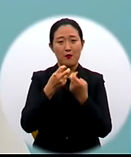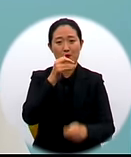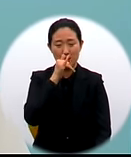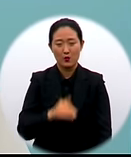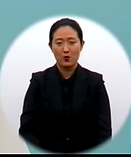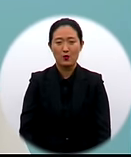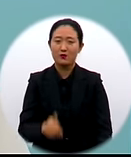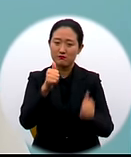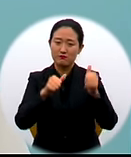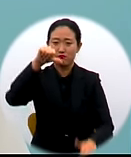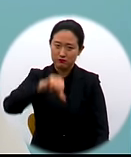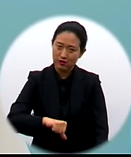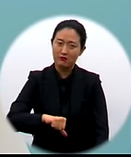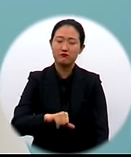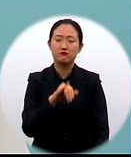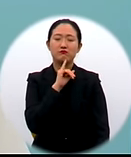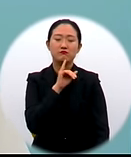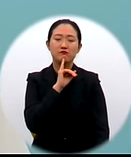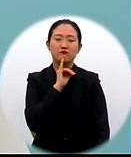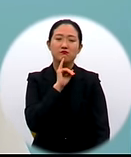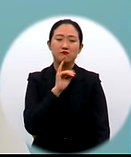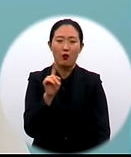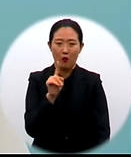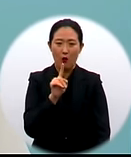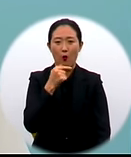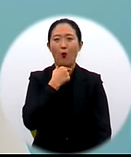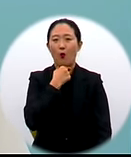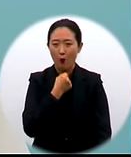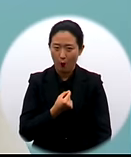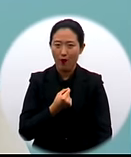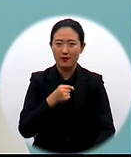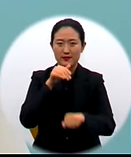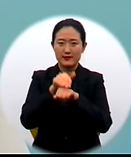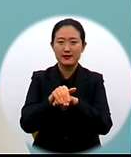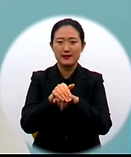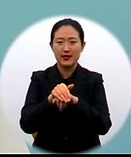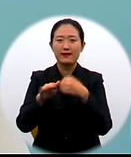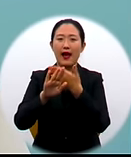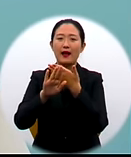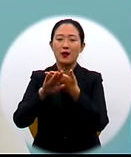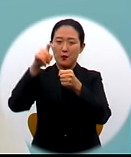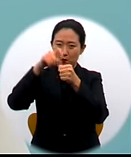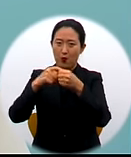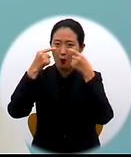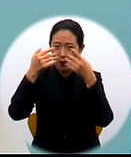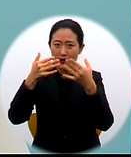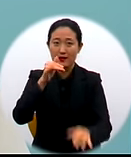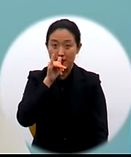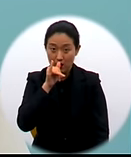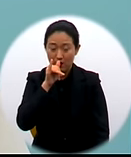어떻게든 내가 원하는 방향으로 갈 수 있는 또 다른 플랜 B가 명확하게 있어. 이 버퍼가 있었을 때